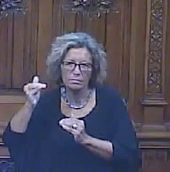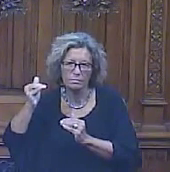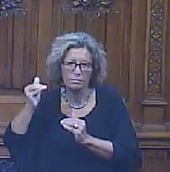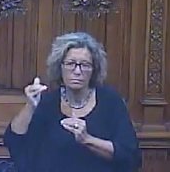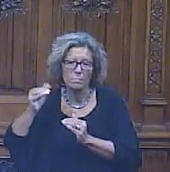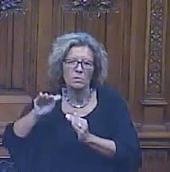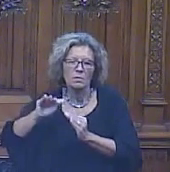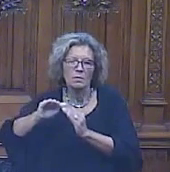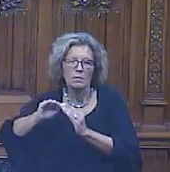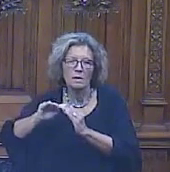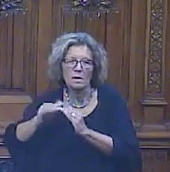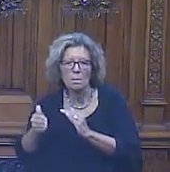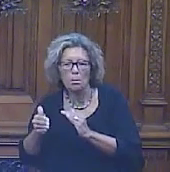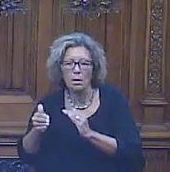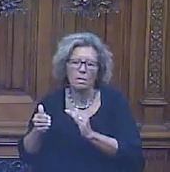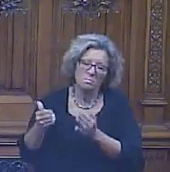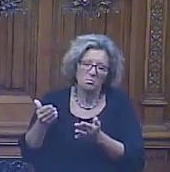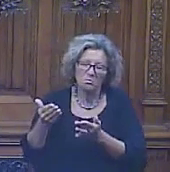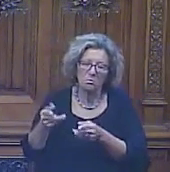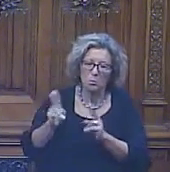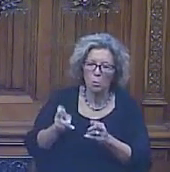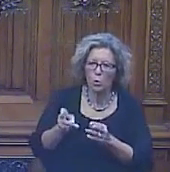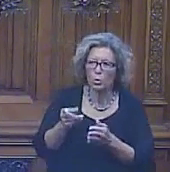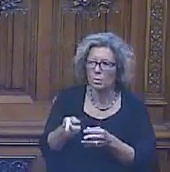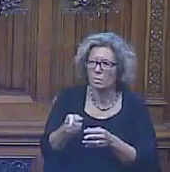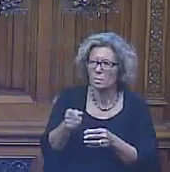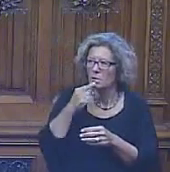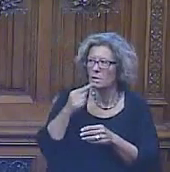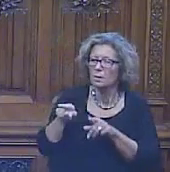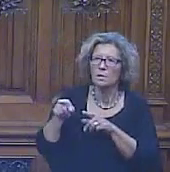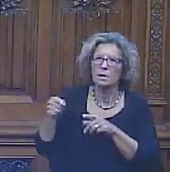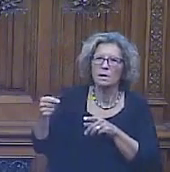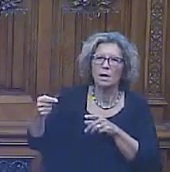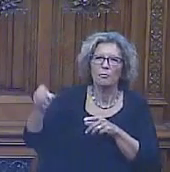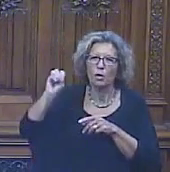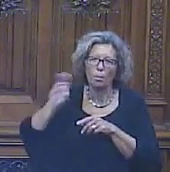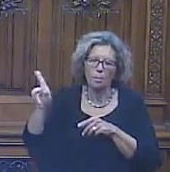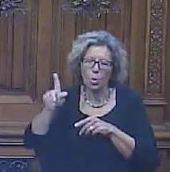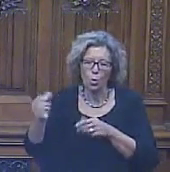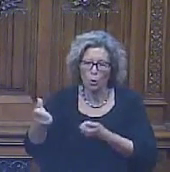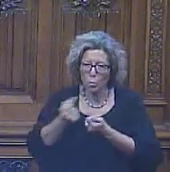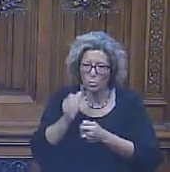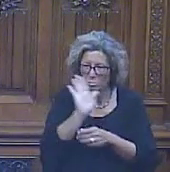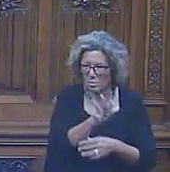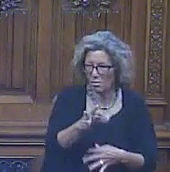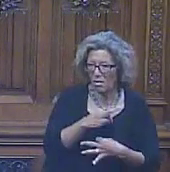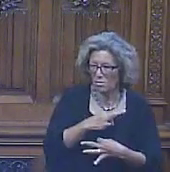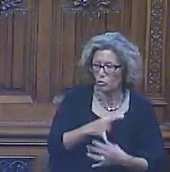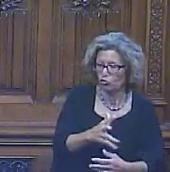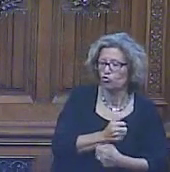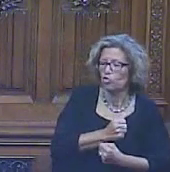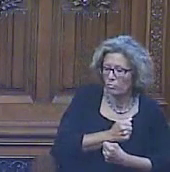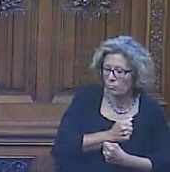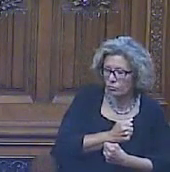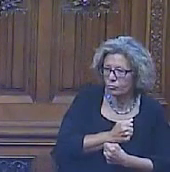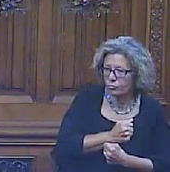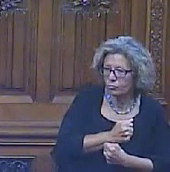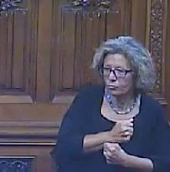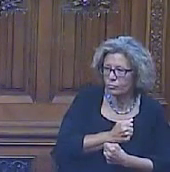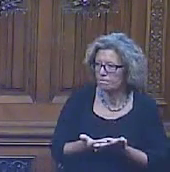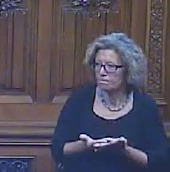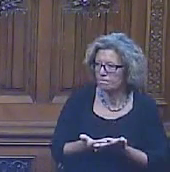kippt. Es mag sein, dass die FPÖ-Politiker in ihrer Angst es schafft,